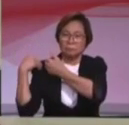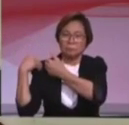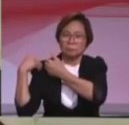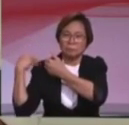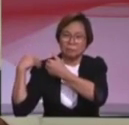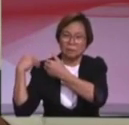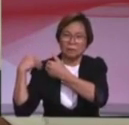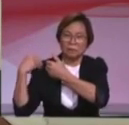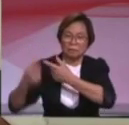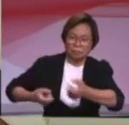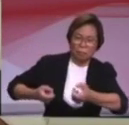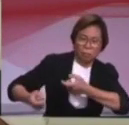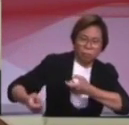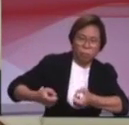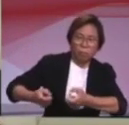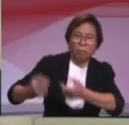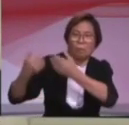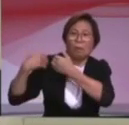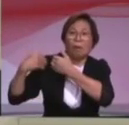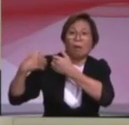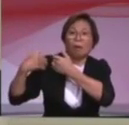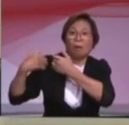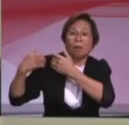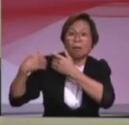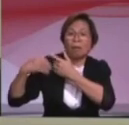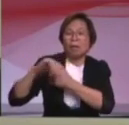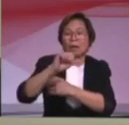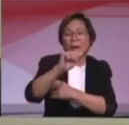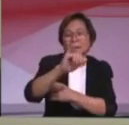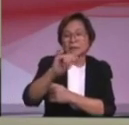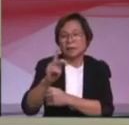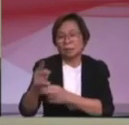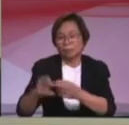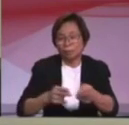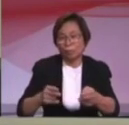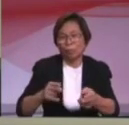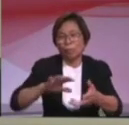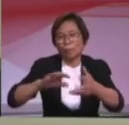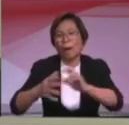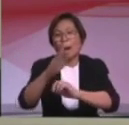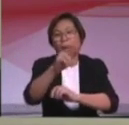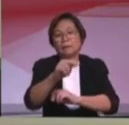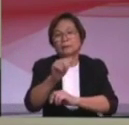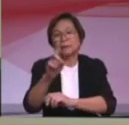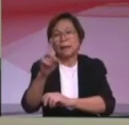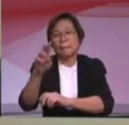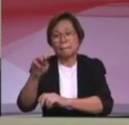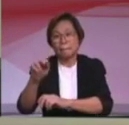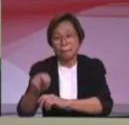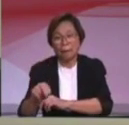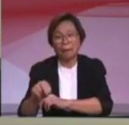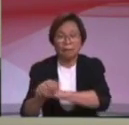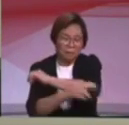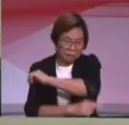ini, penyelarasan ini oleh pihak jawatan kuasa pengurusan bencana negeri-negeri.